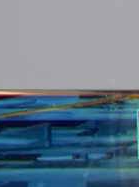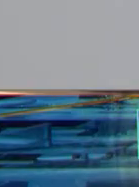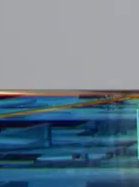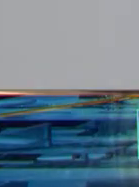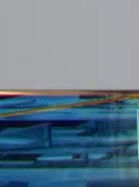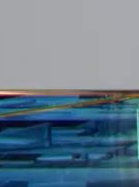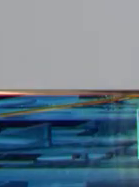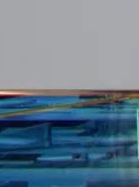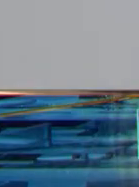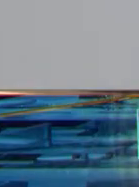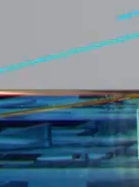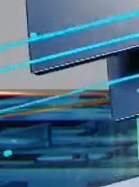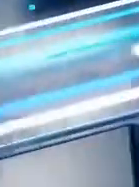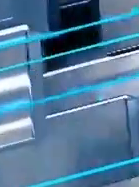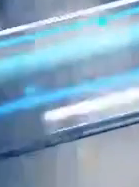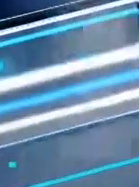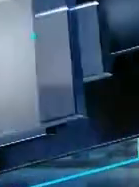қысқарыпты.